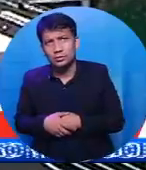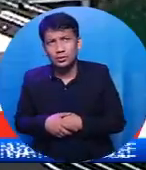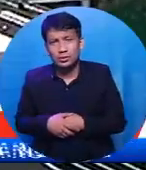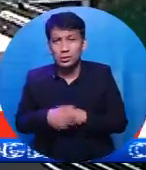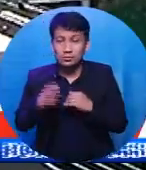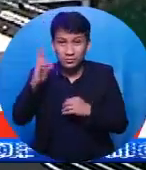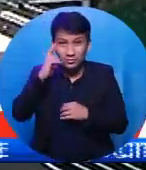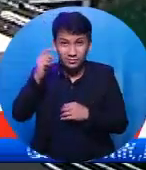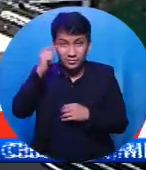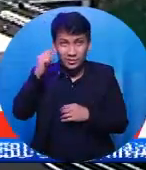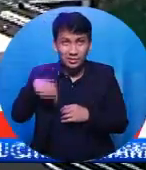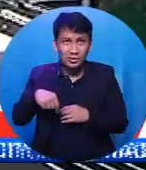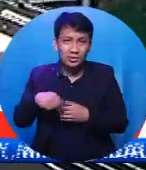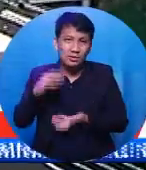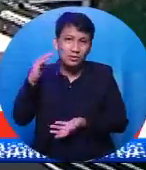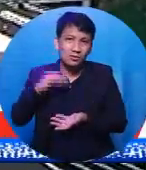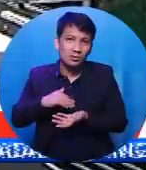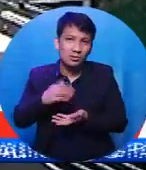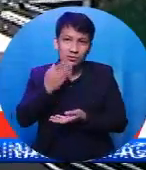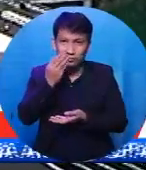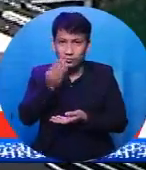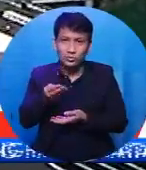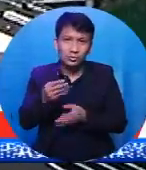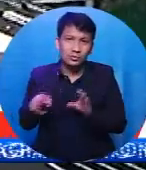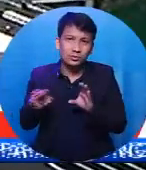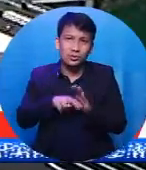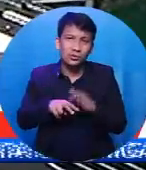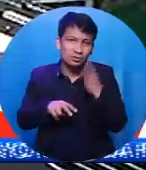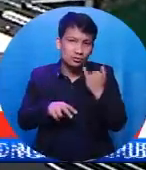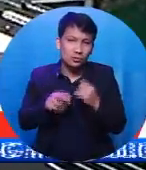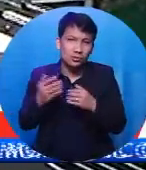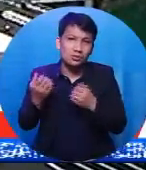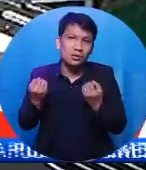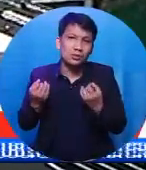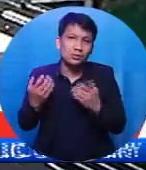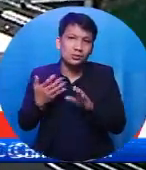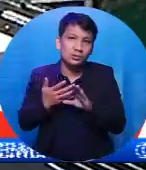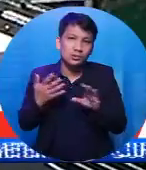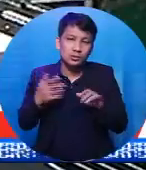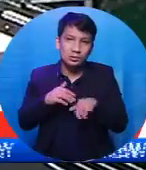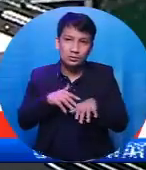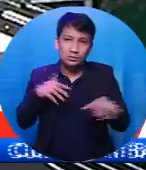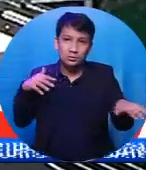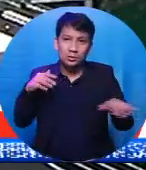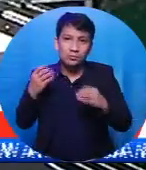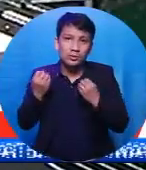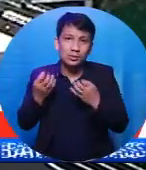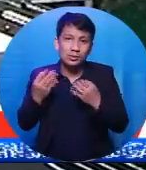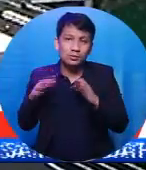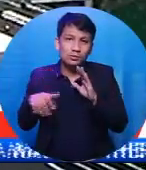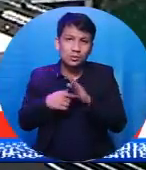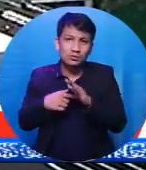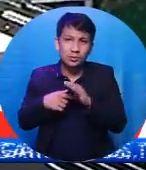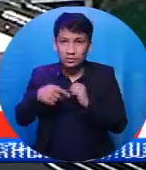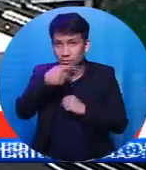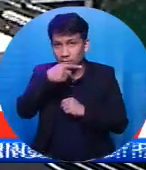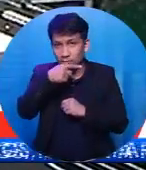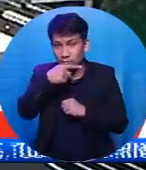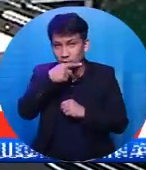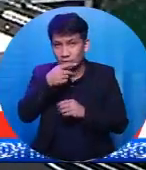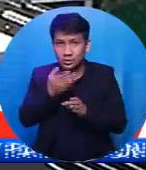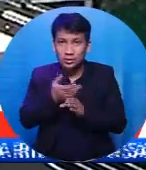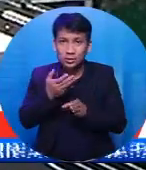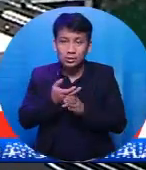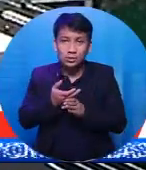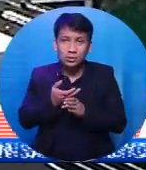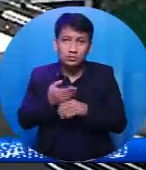Alam mo, Rafi, matumal kasi yung dating ng mga pasahero bukod pa dyan sa matinding traffic dahil na rin sa dami ng mga private vehicle during